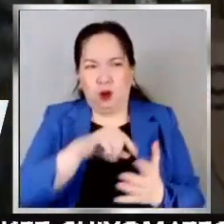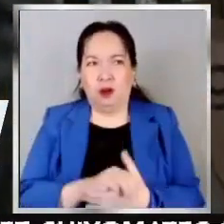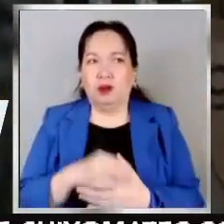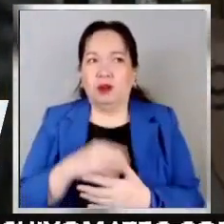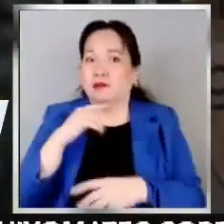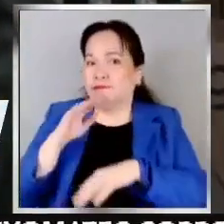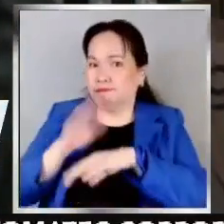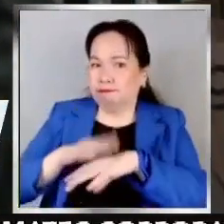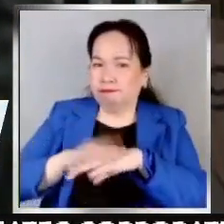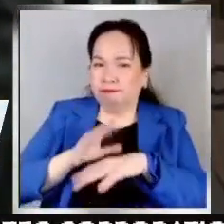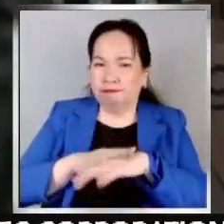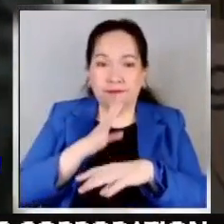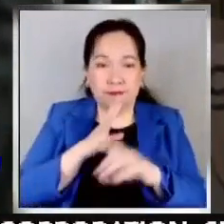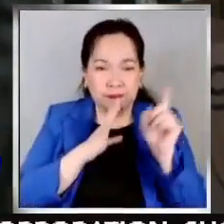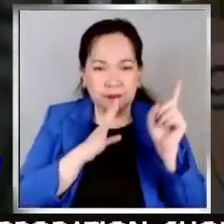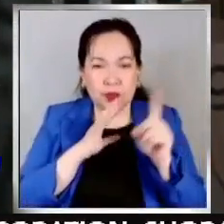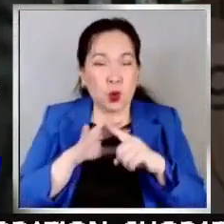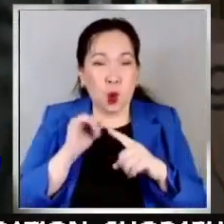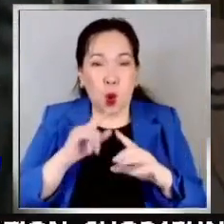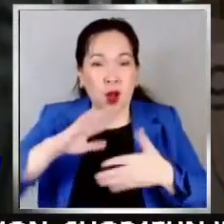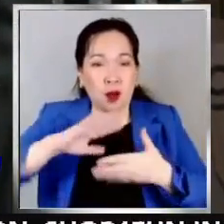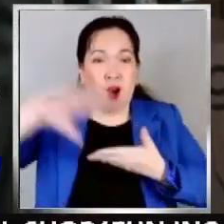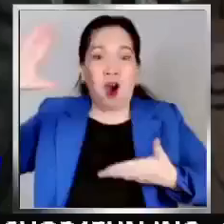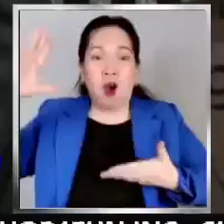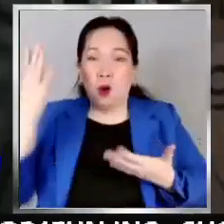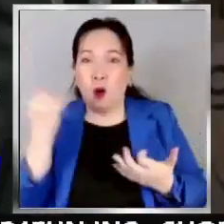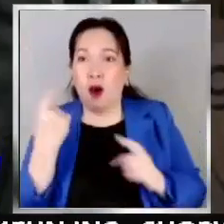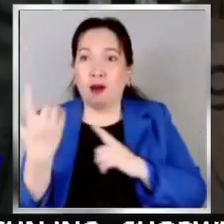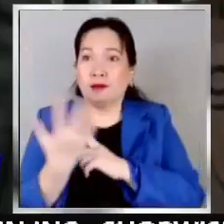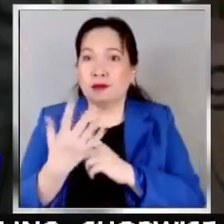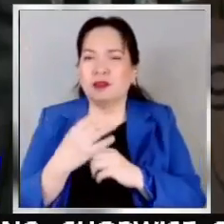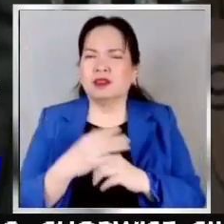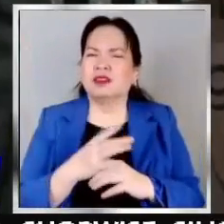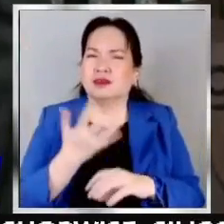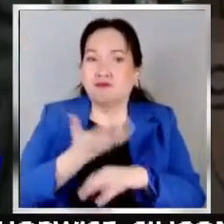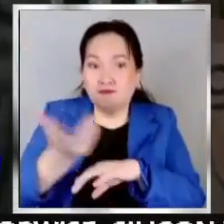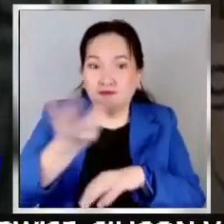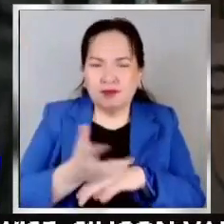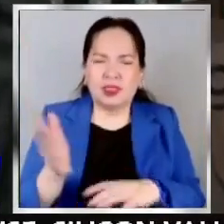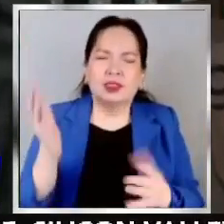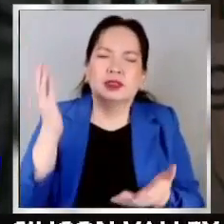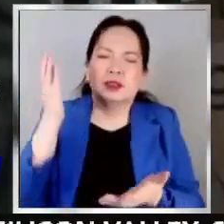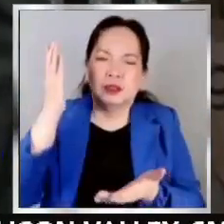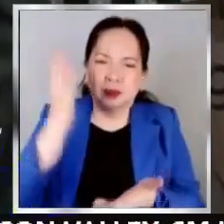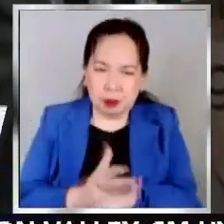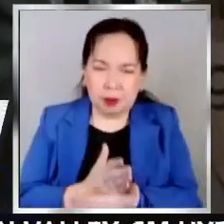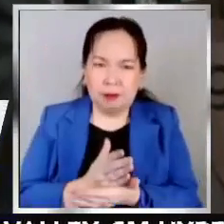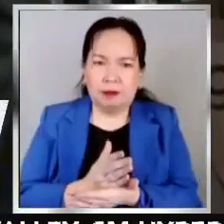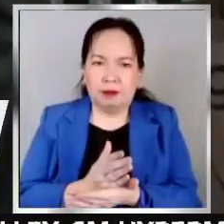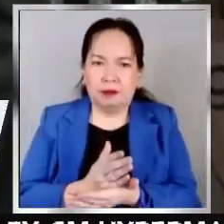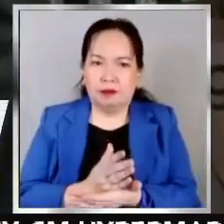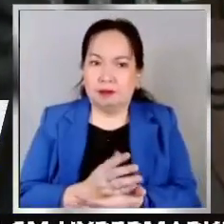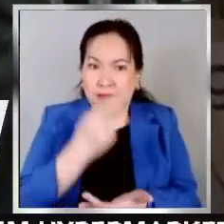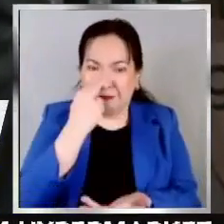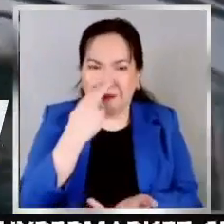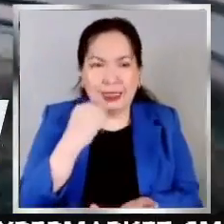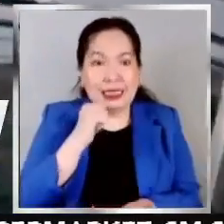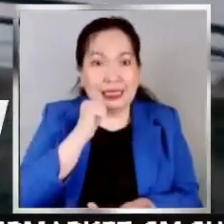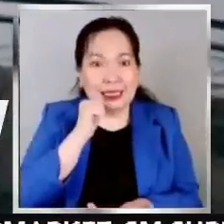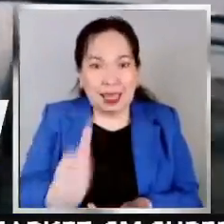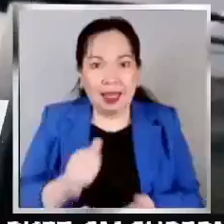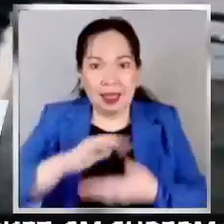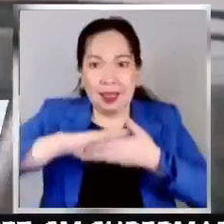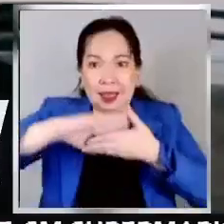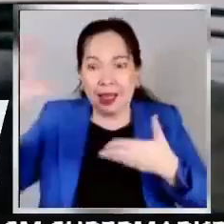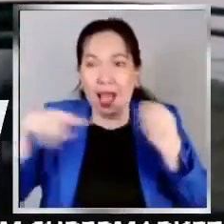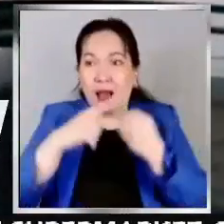yung mga vloggers at yung mga prankster na huwag po nating gawing biro ang mga vlog and pranks about sa paggawa